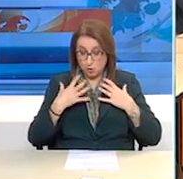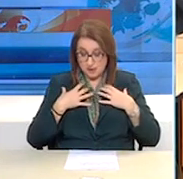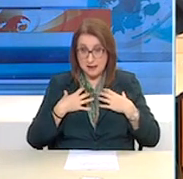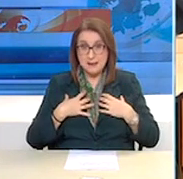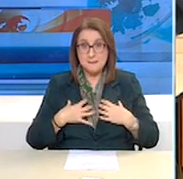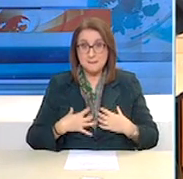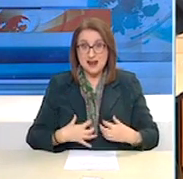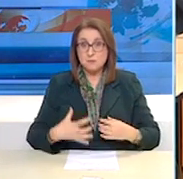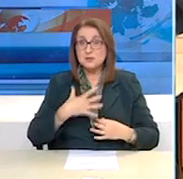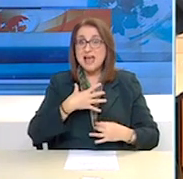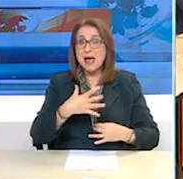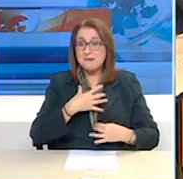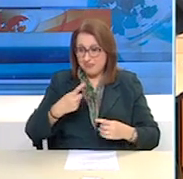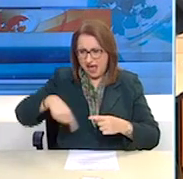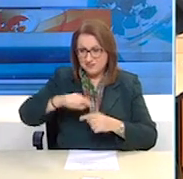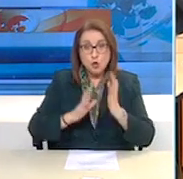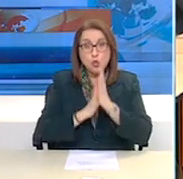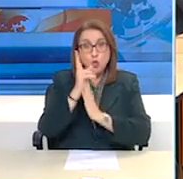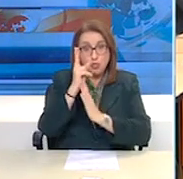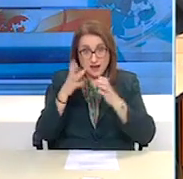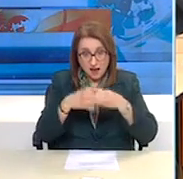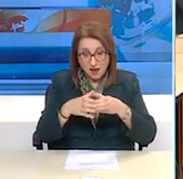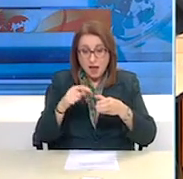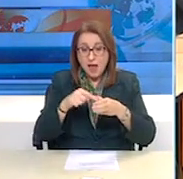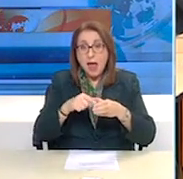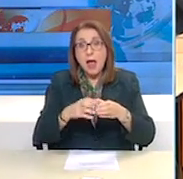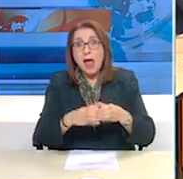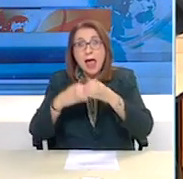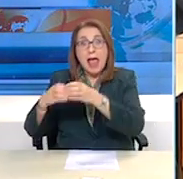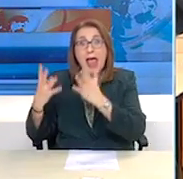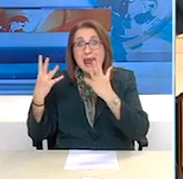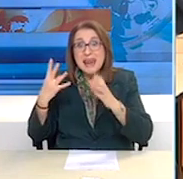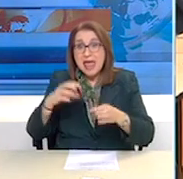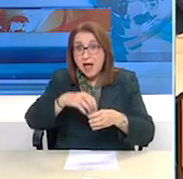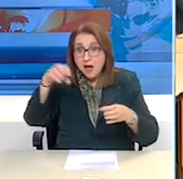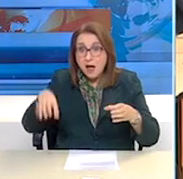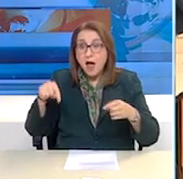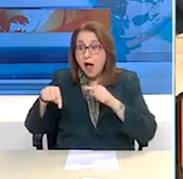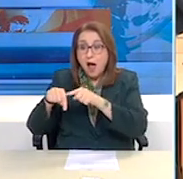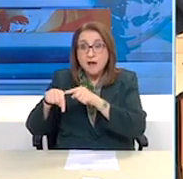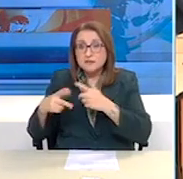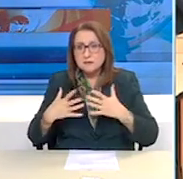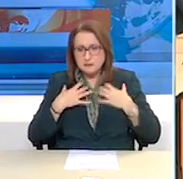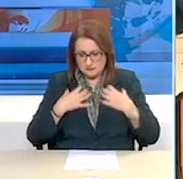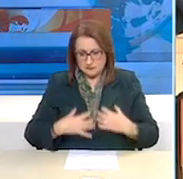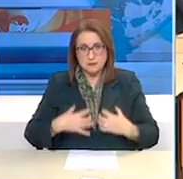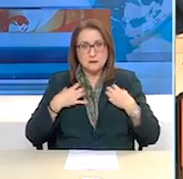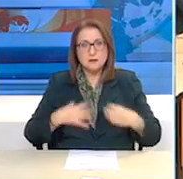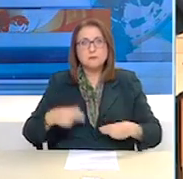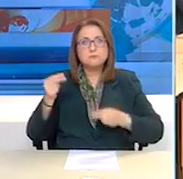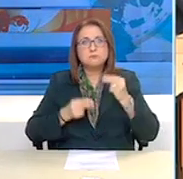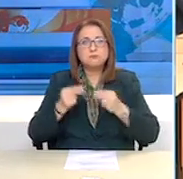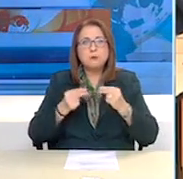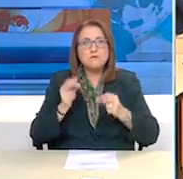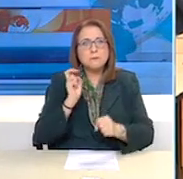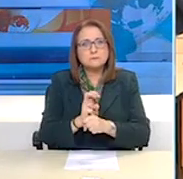και την αναπνοή για τους 9 από αυτούς, ενώ ερώτημα παραμένει τι συμβαίνει τελικά με την καρδιά. Μπορείτε να μας ενημερώσετε αν υπάρχουν άλλα